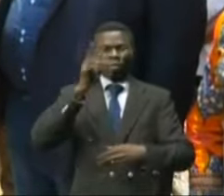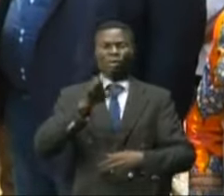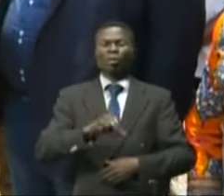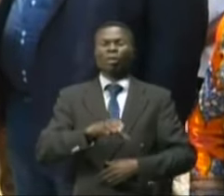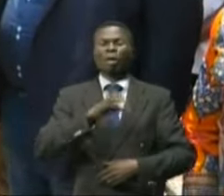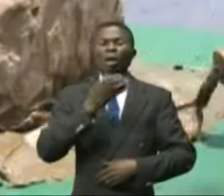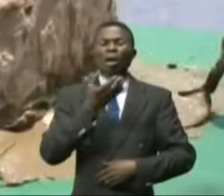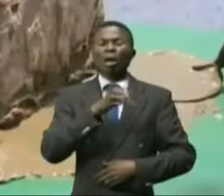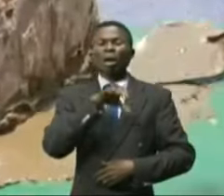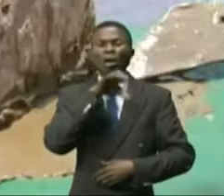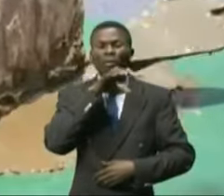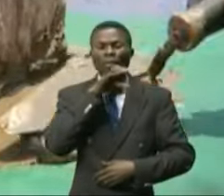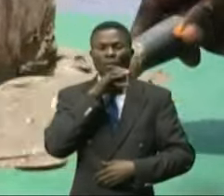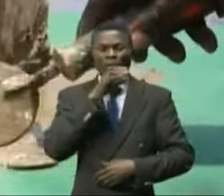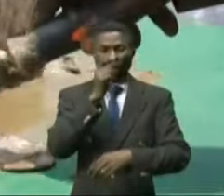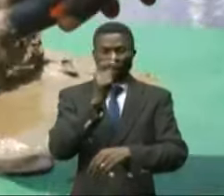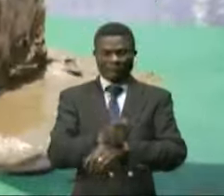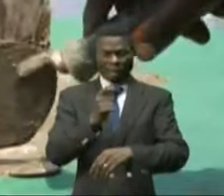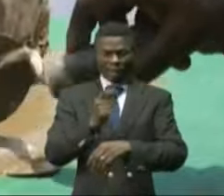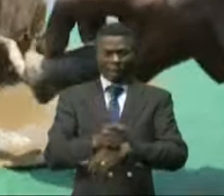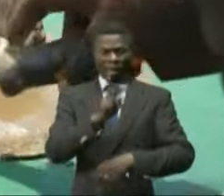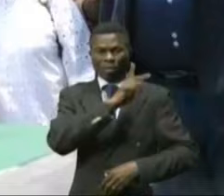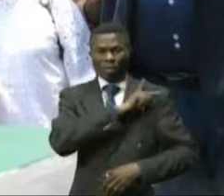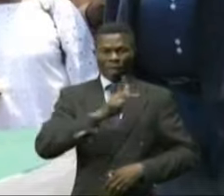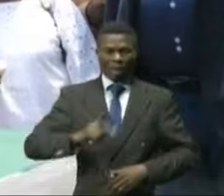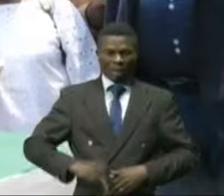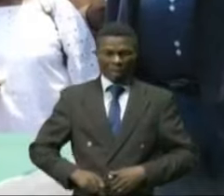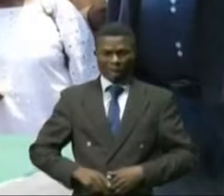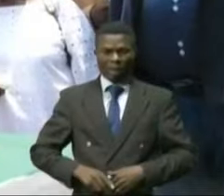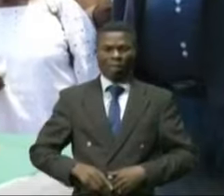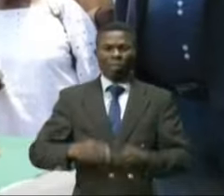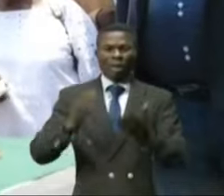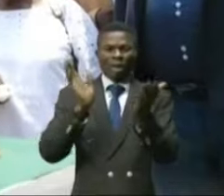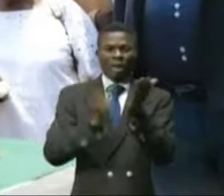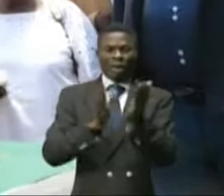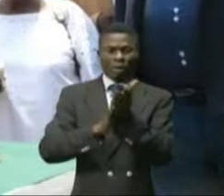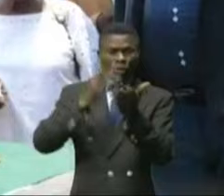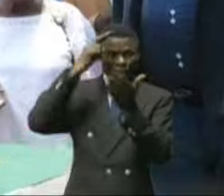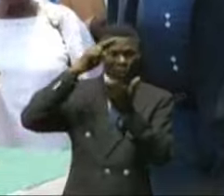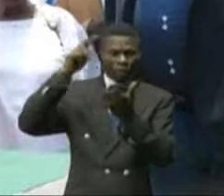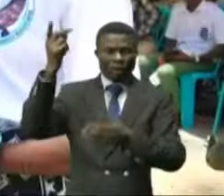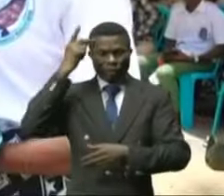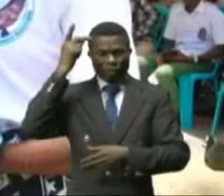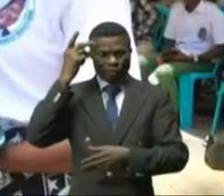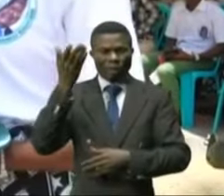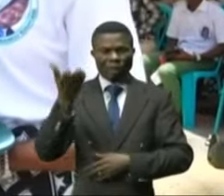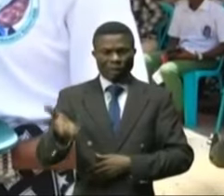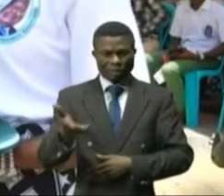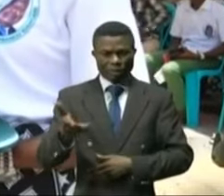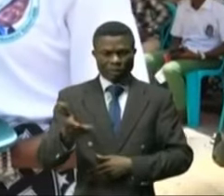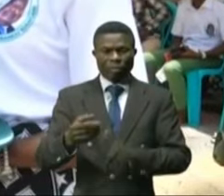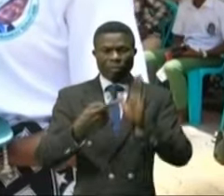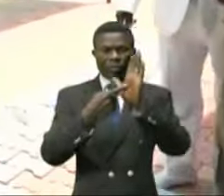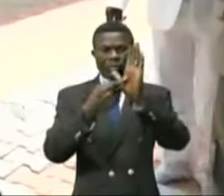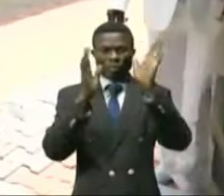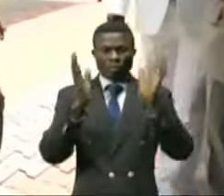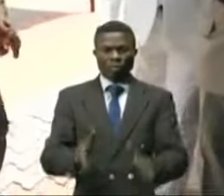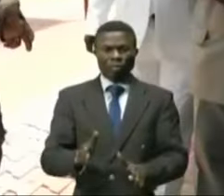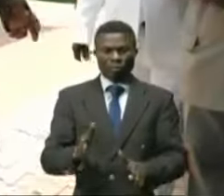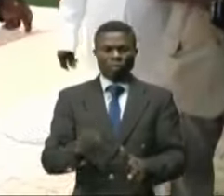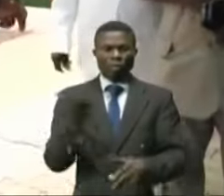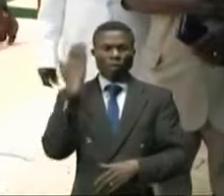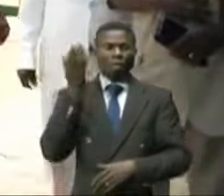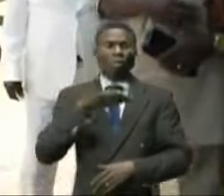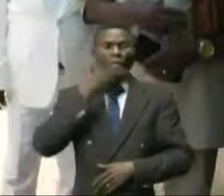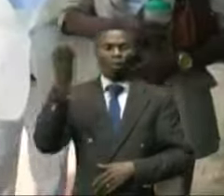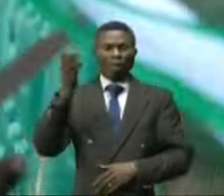des constructions d'un temple sur le site de l'Université de Kinshasa pour abriter l'aumônerie kimbanguiste. C'est le représentant de père